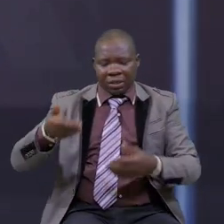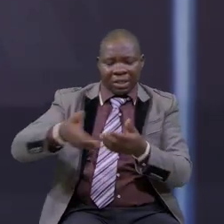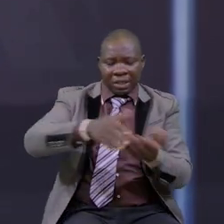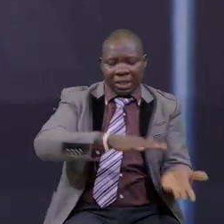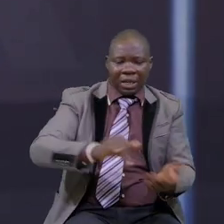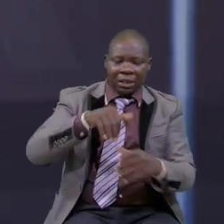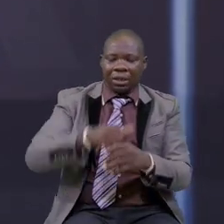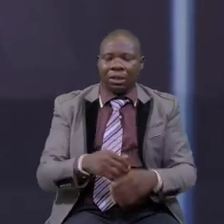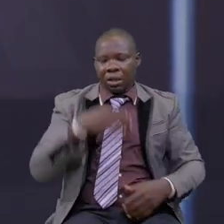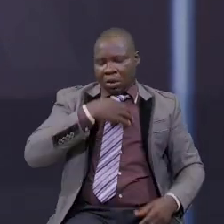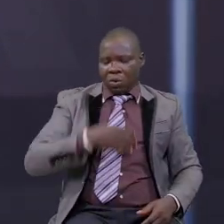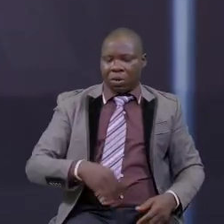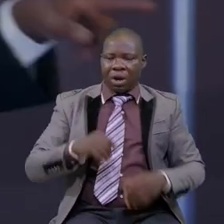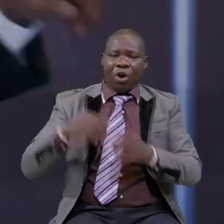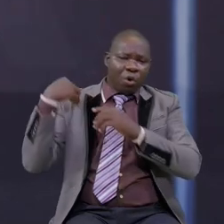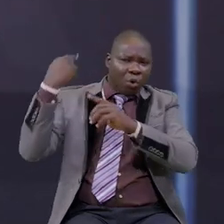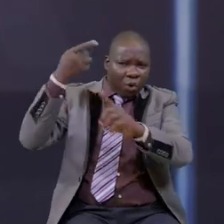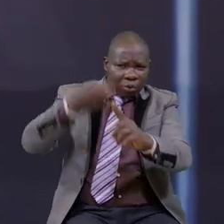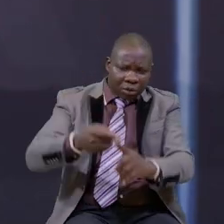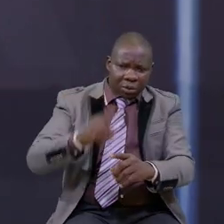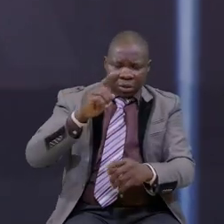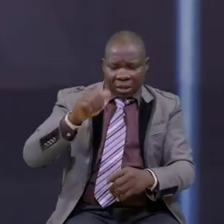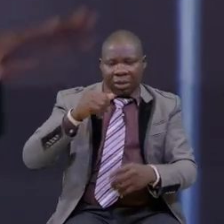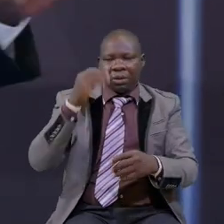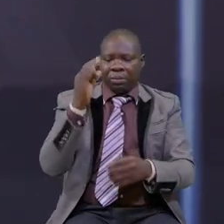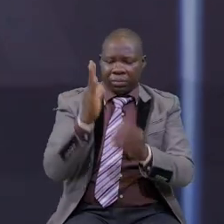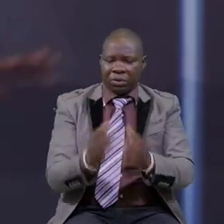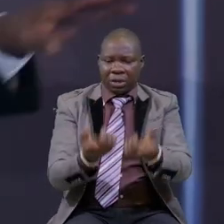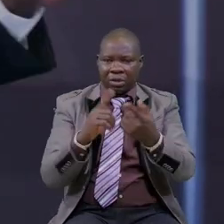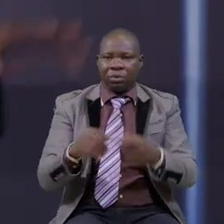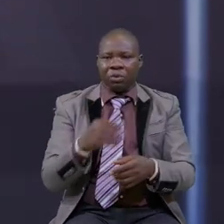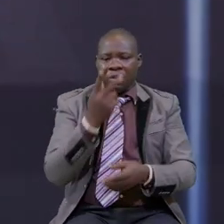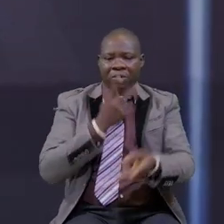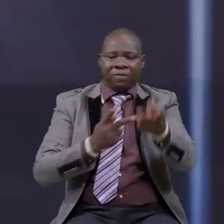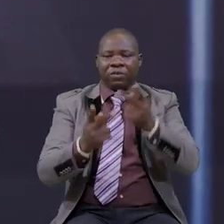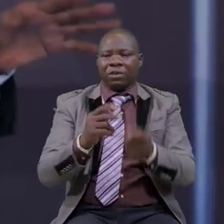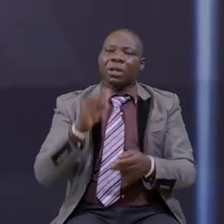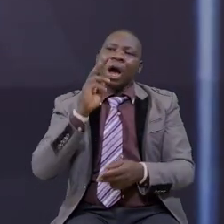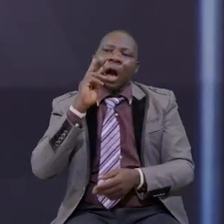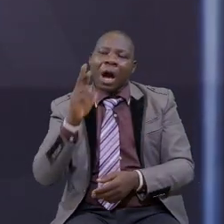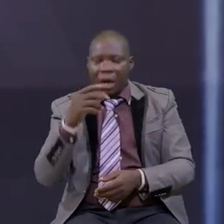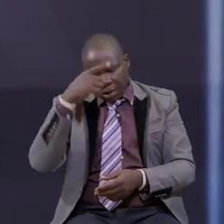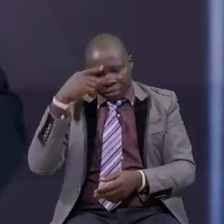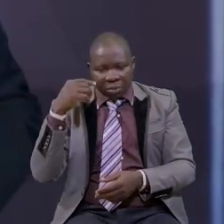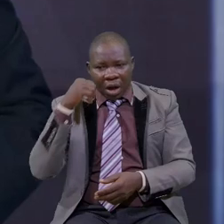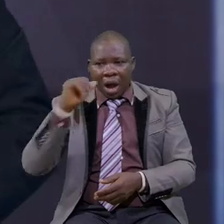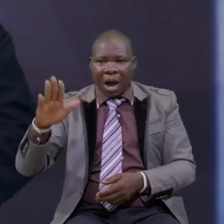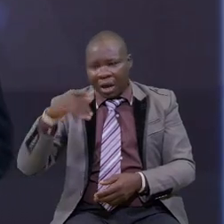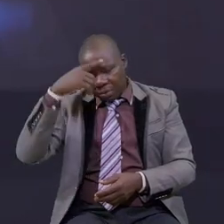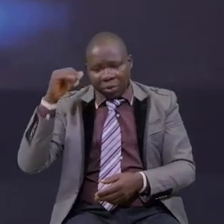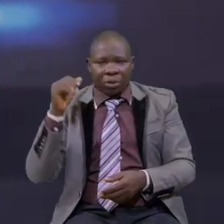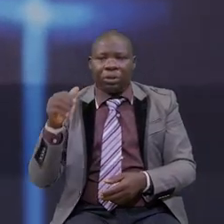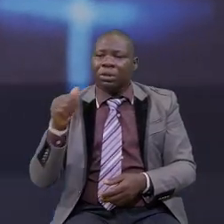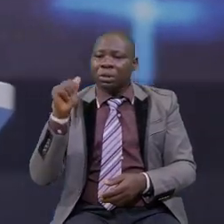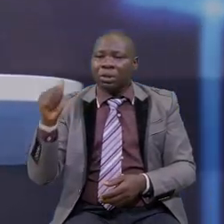Jusqu'à ce que Spurgeon vienne la visiter. Parce qu'elle était membre du tabernacle de l'église